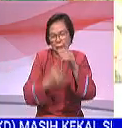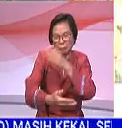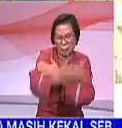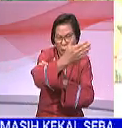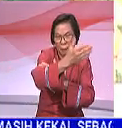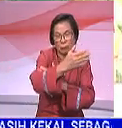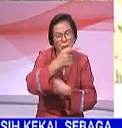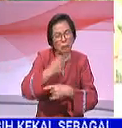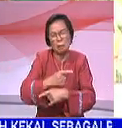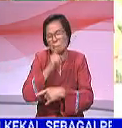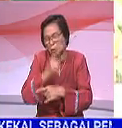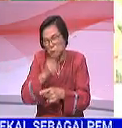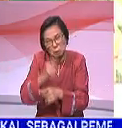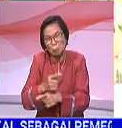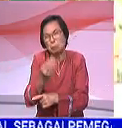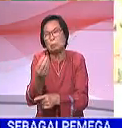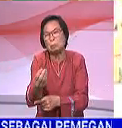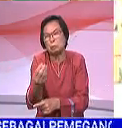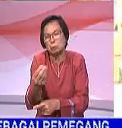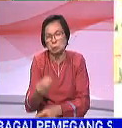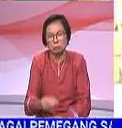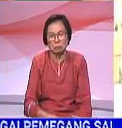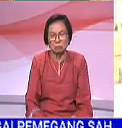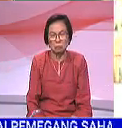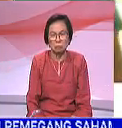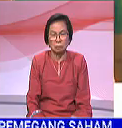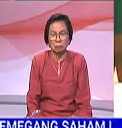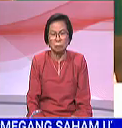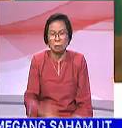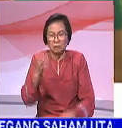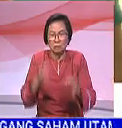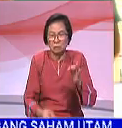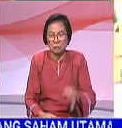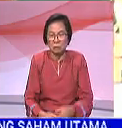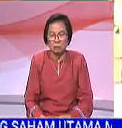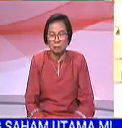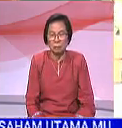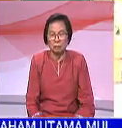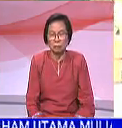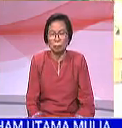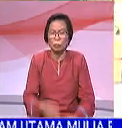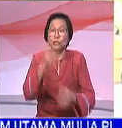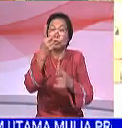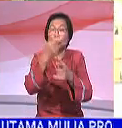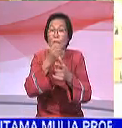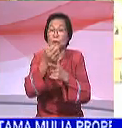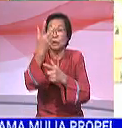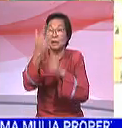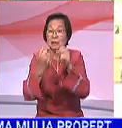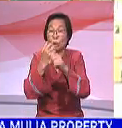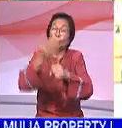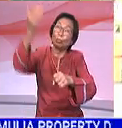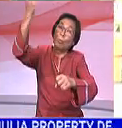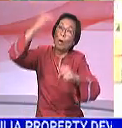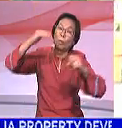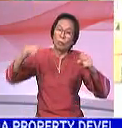memang betul-betul kurang chord tadi kalau tadi combination base 23 tahun lepas